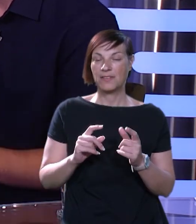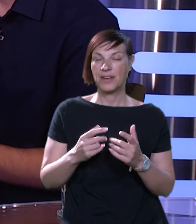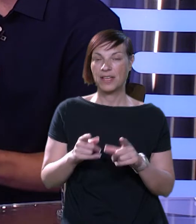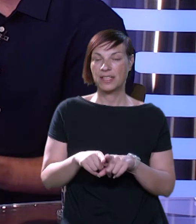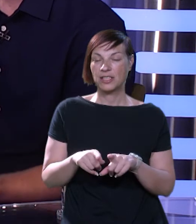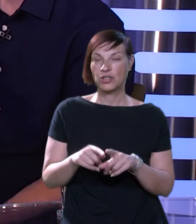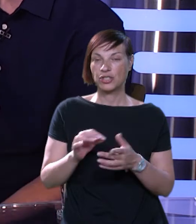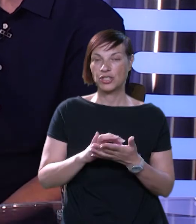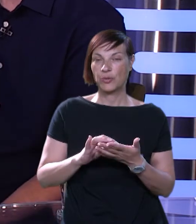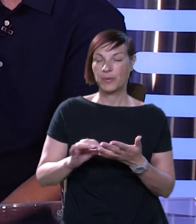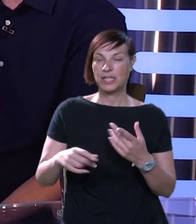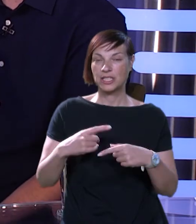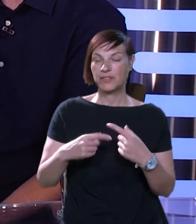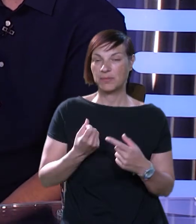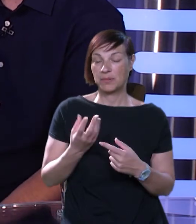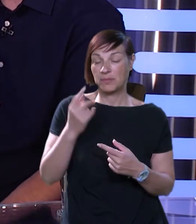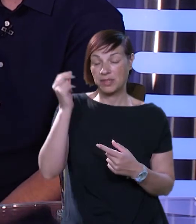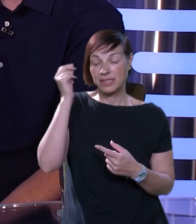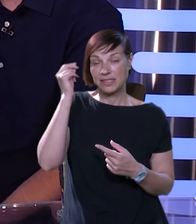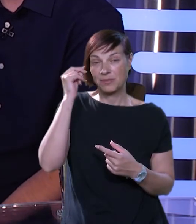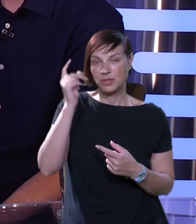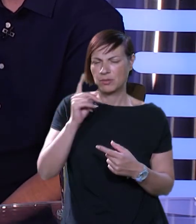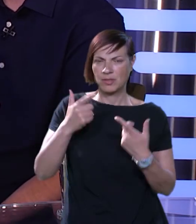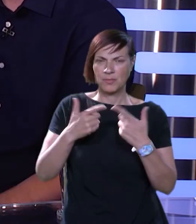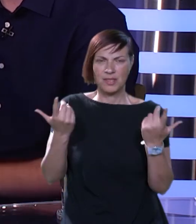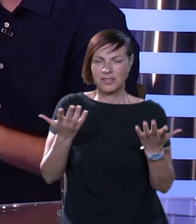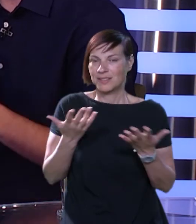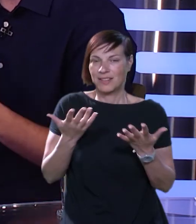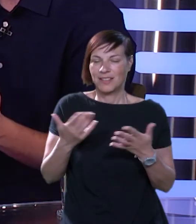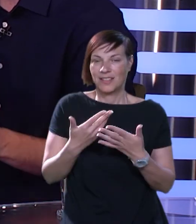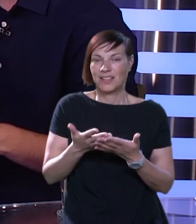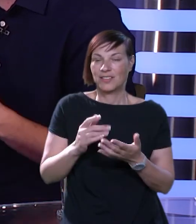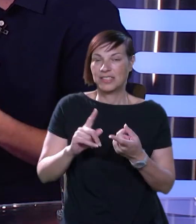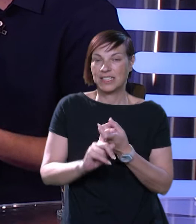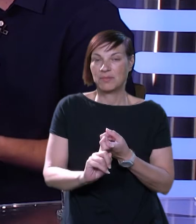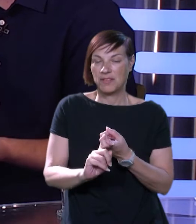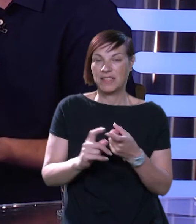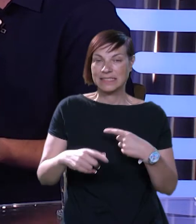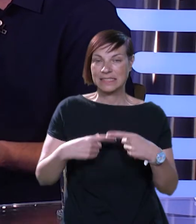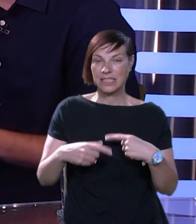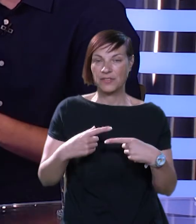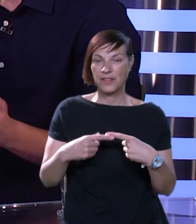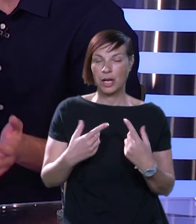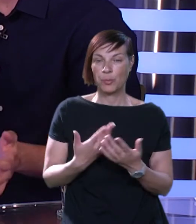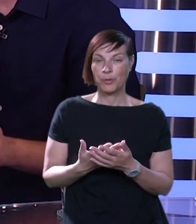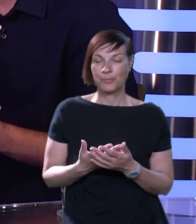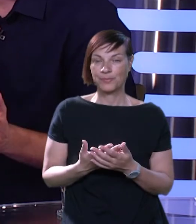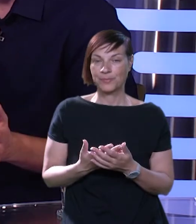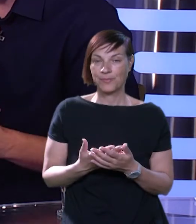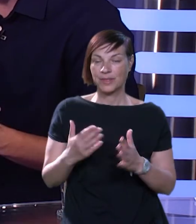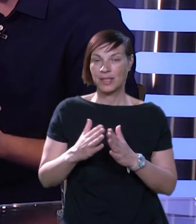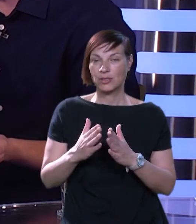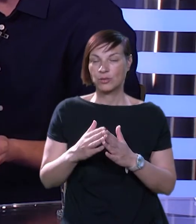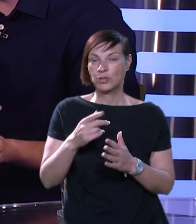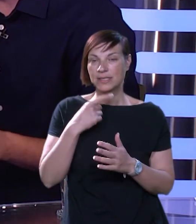koja je nekako isto obilježila ovaj film. Ja na prvu kad sam čuo i nije mi bilo jasno, ok, kakve ovo sad ima veze sa filmom. I